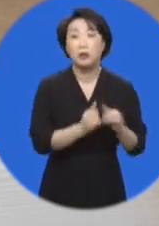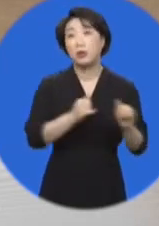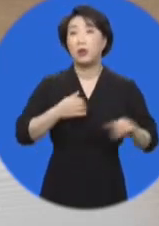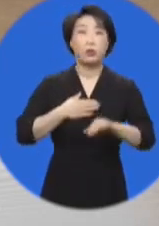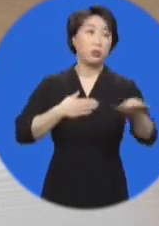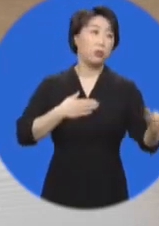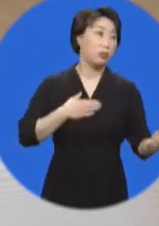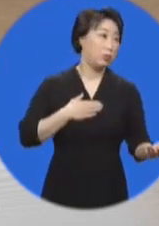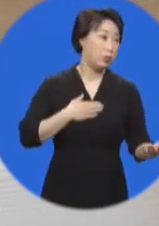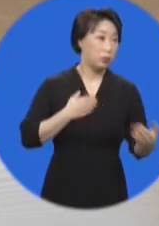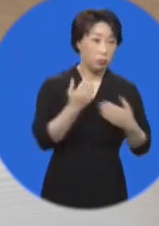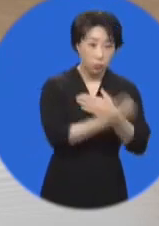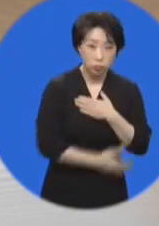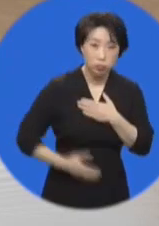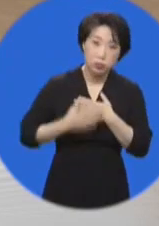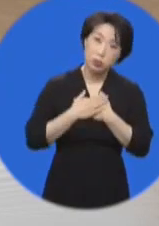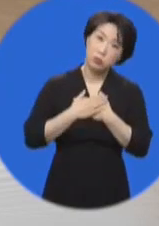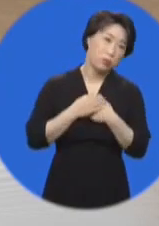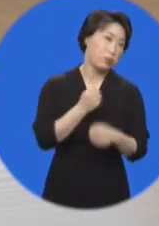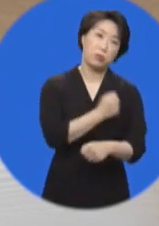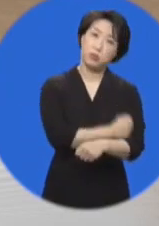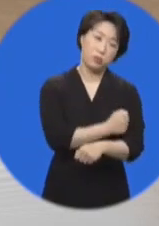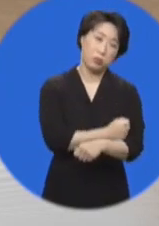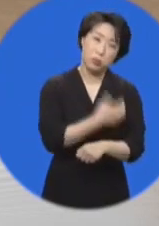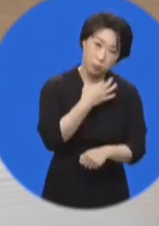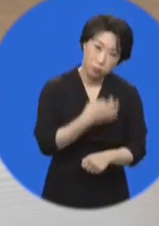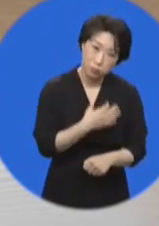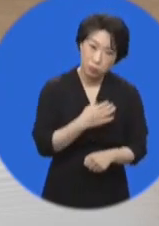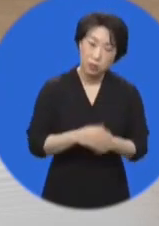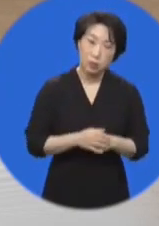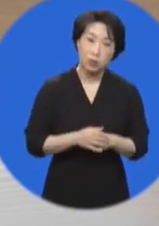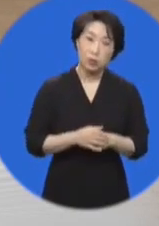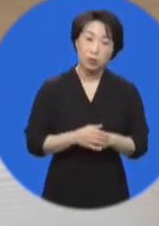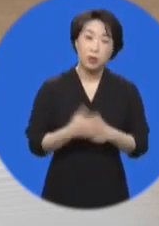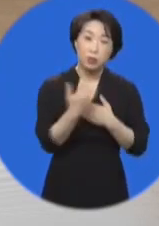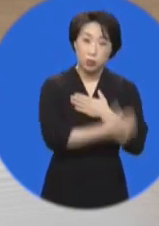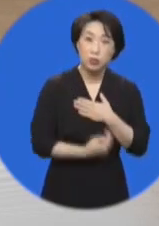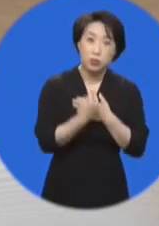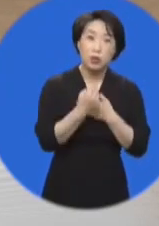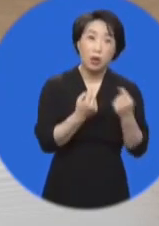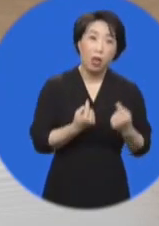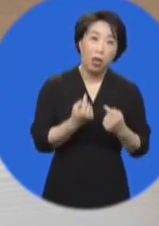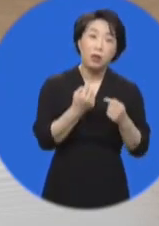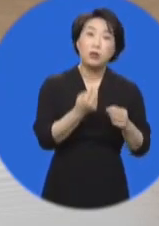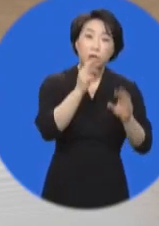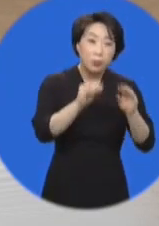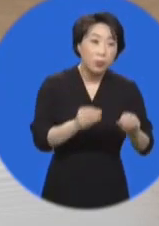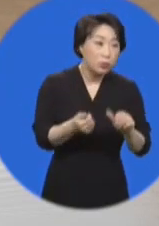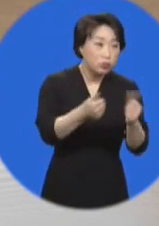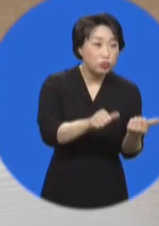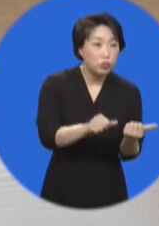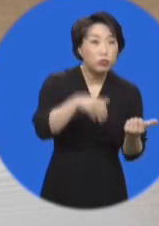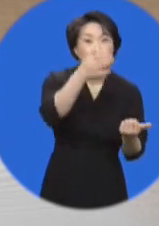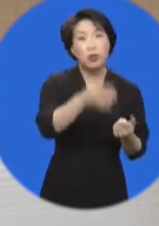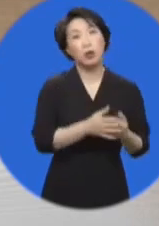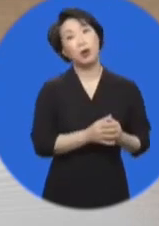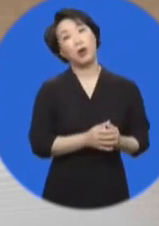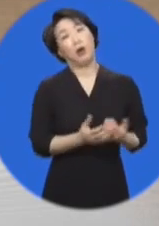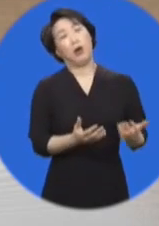인간은 육적으로도 불행하고 육신이 끝난 다음에